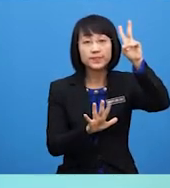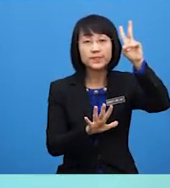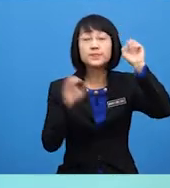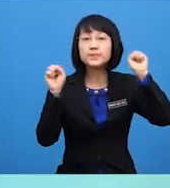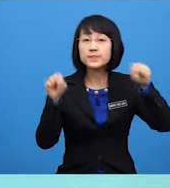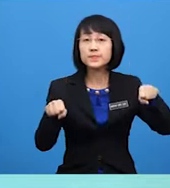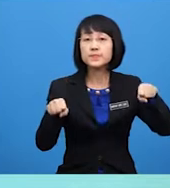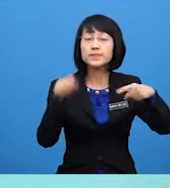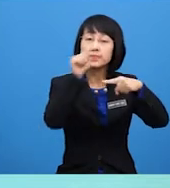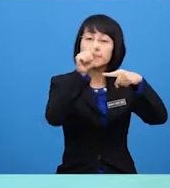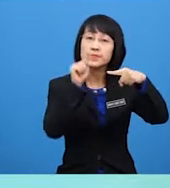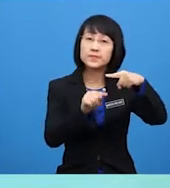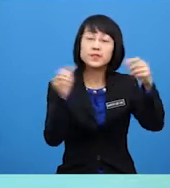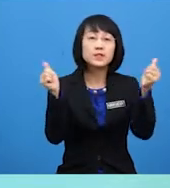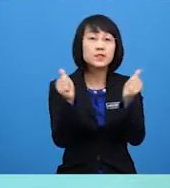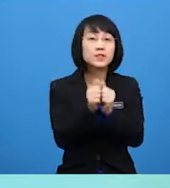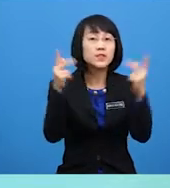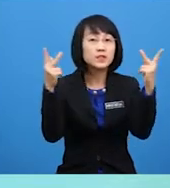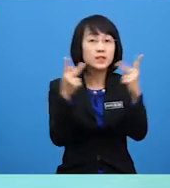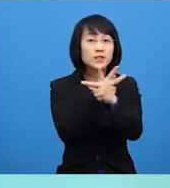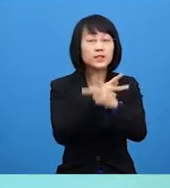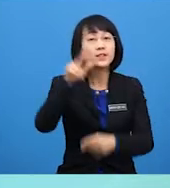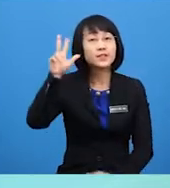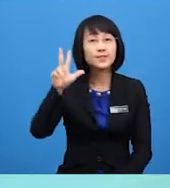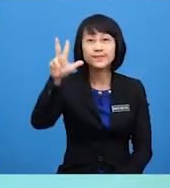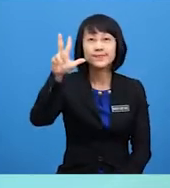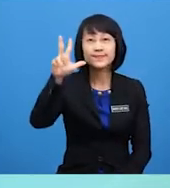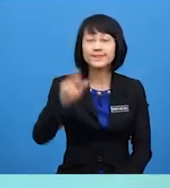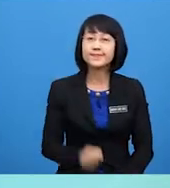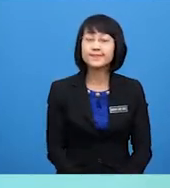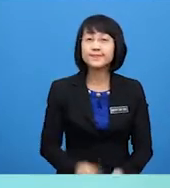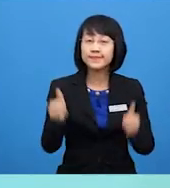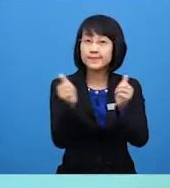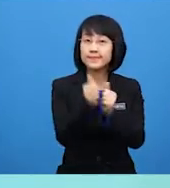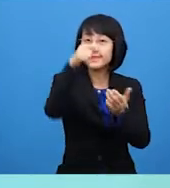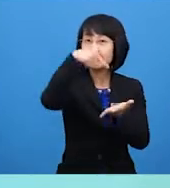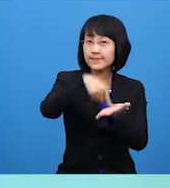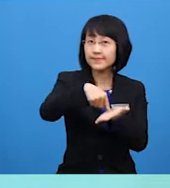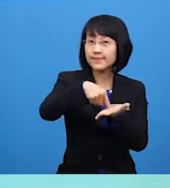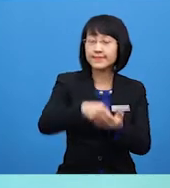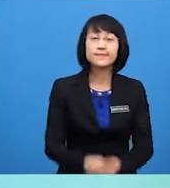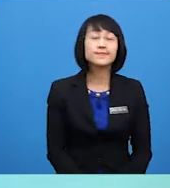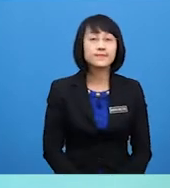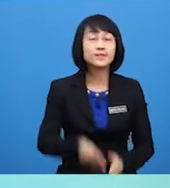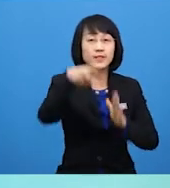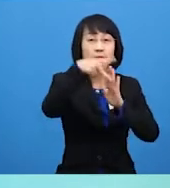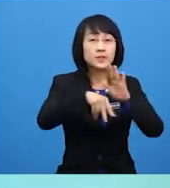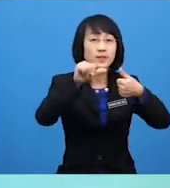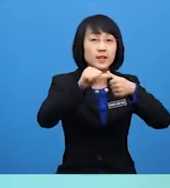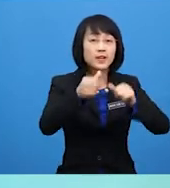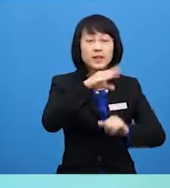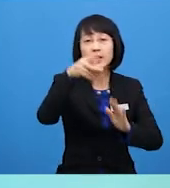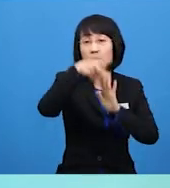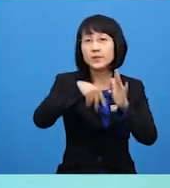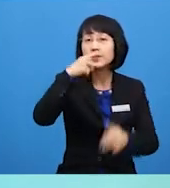12/45 boleh dibahagikan dengan sifir 3. Dengan ini, pengangka